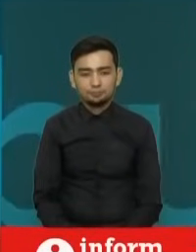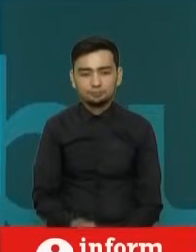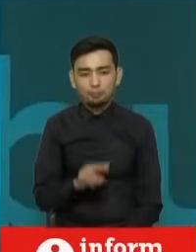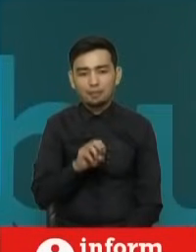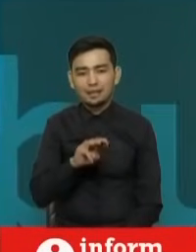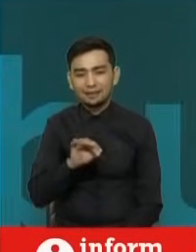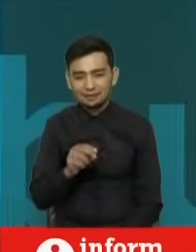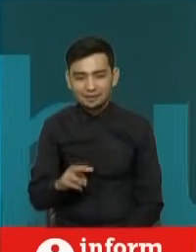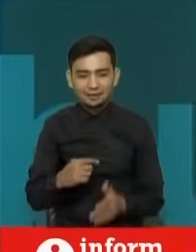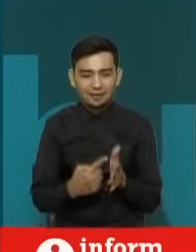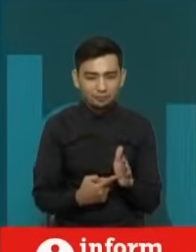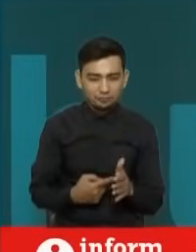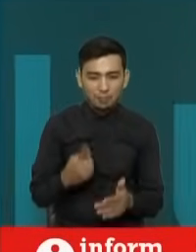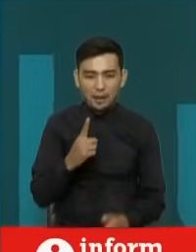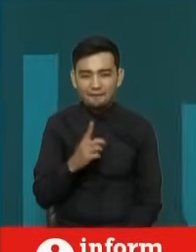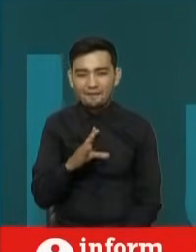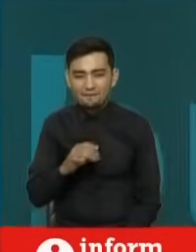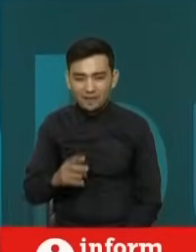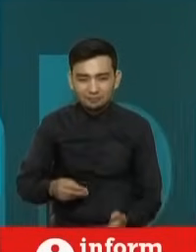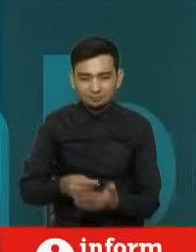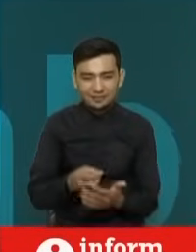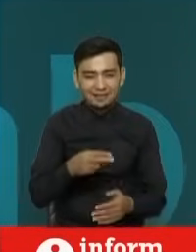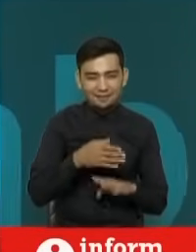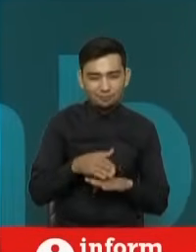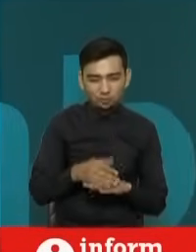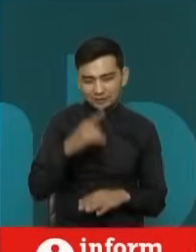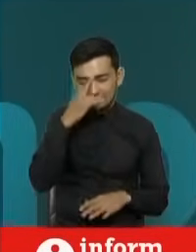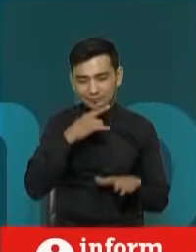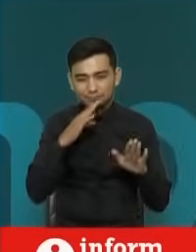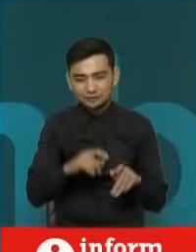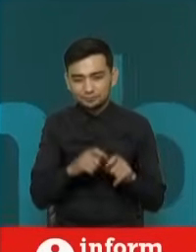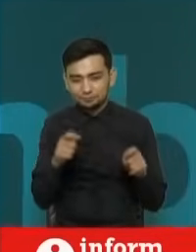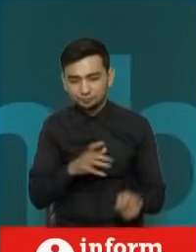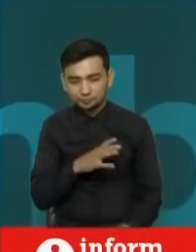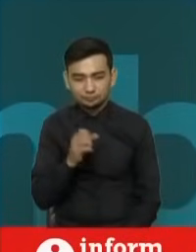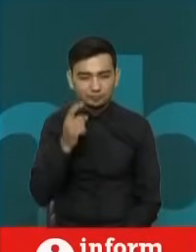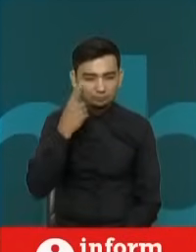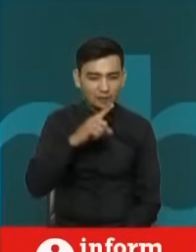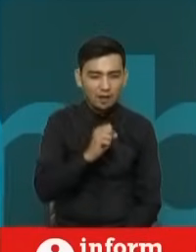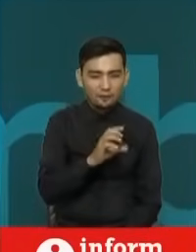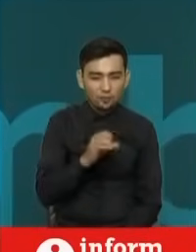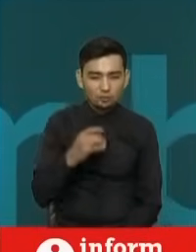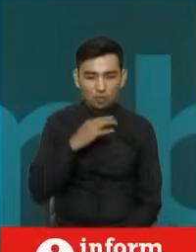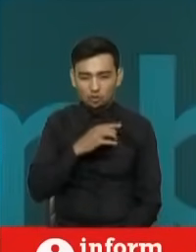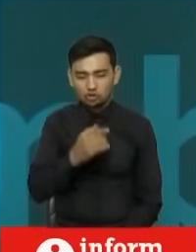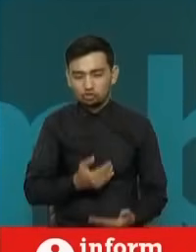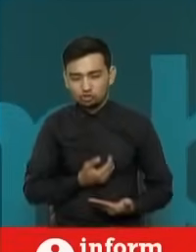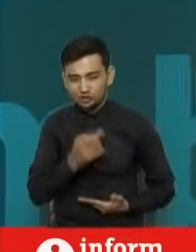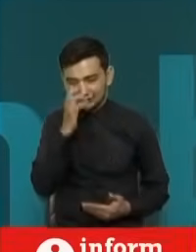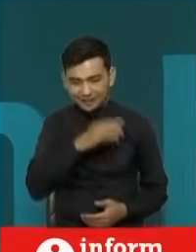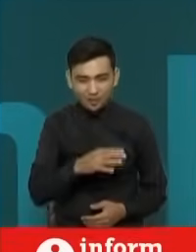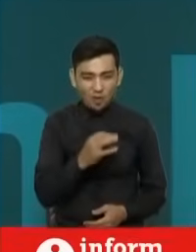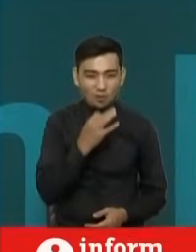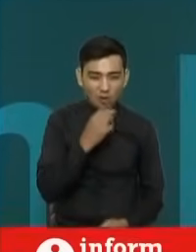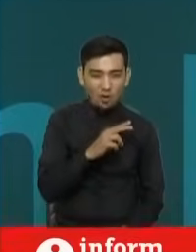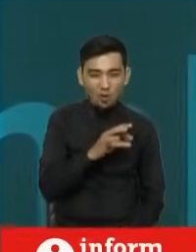Петицию с требованием отменить первоначальный взнос для ипотеки запустили в Казахстане. По мнению авторов, многие жители страны не могут участвовать даже в